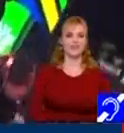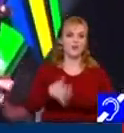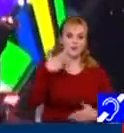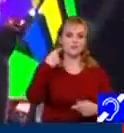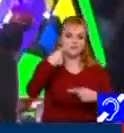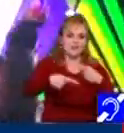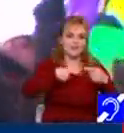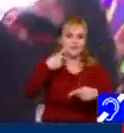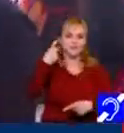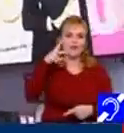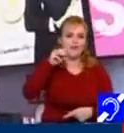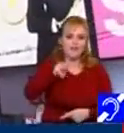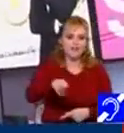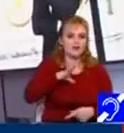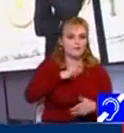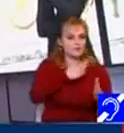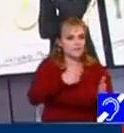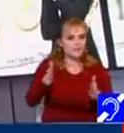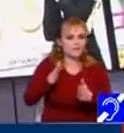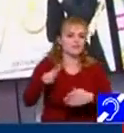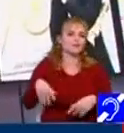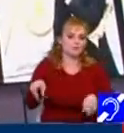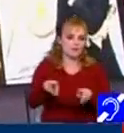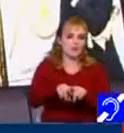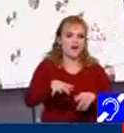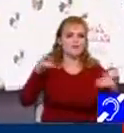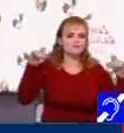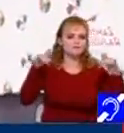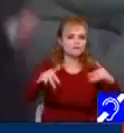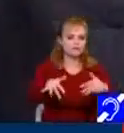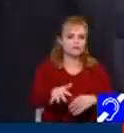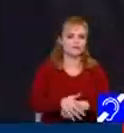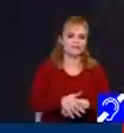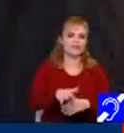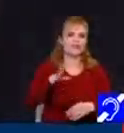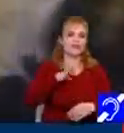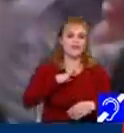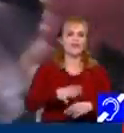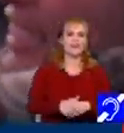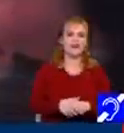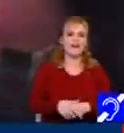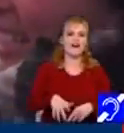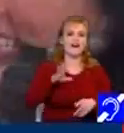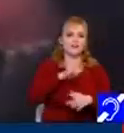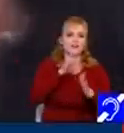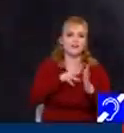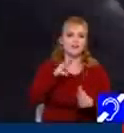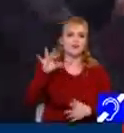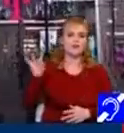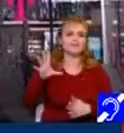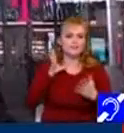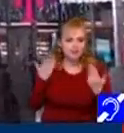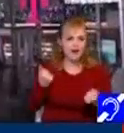Tradiția veche de peste 100 de ani a fost respectată încă o dată. Mulțimea a umplut până la refuz celebra Times Square din New York, în ciuda